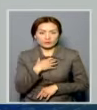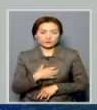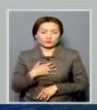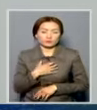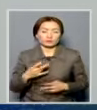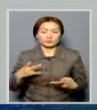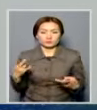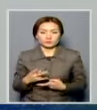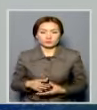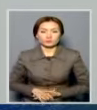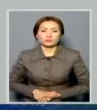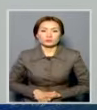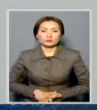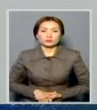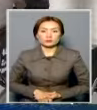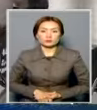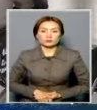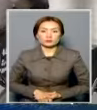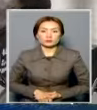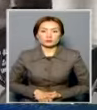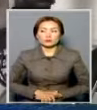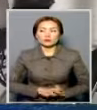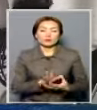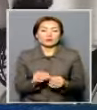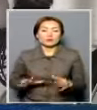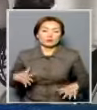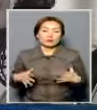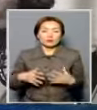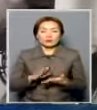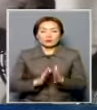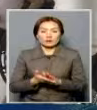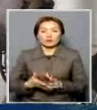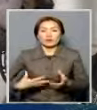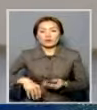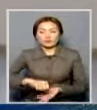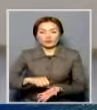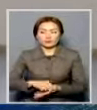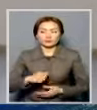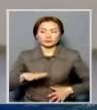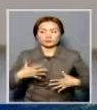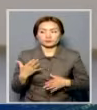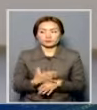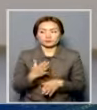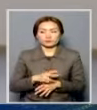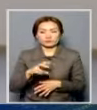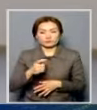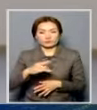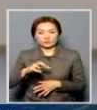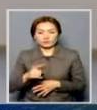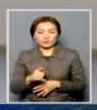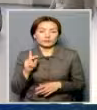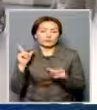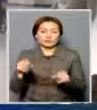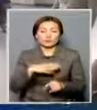очень нужная работа по окончании семинара организаторы приступит к подготовке к лазеру активная